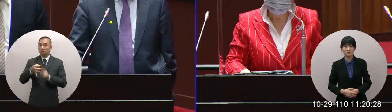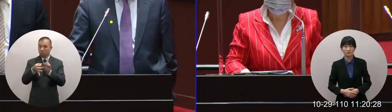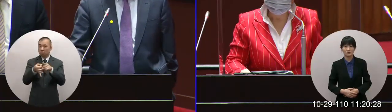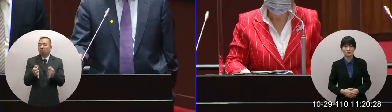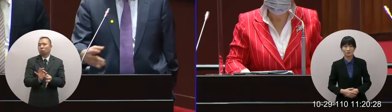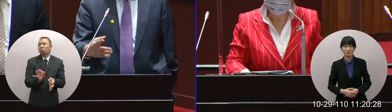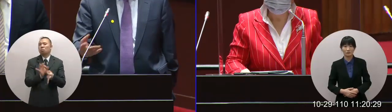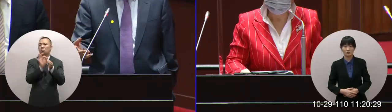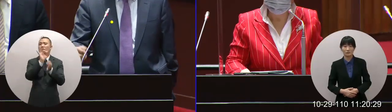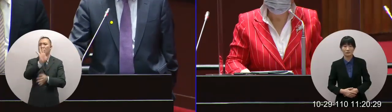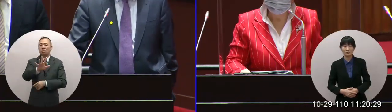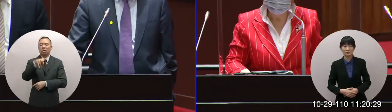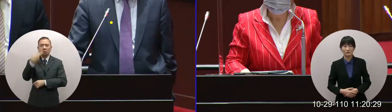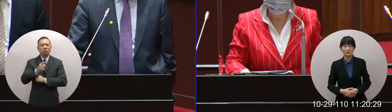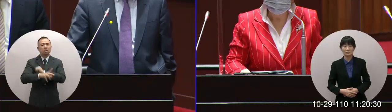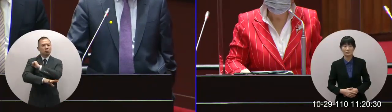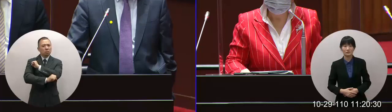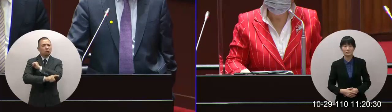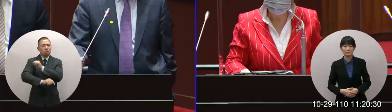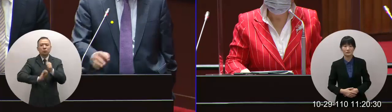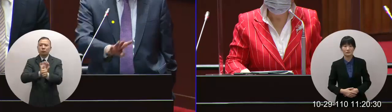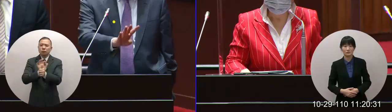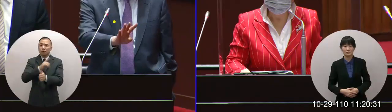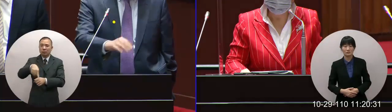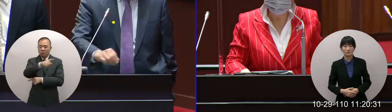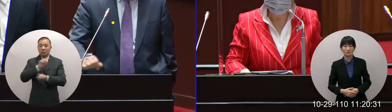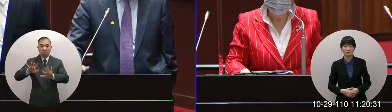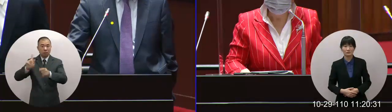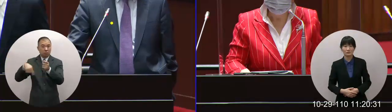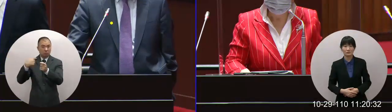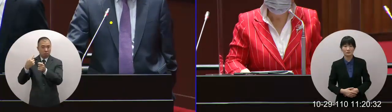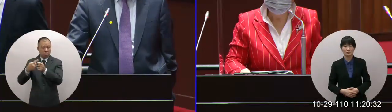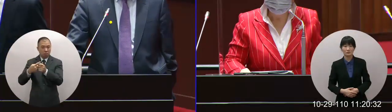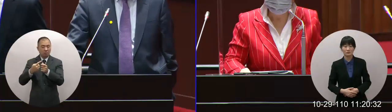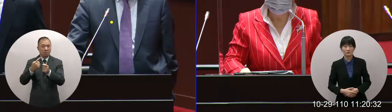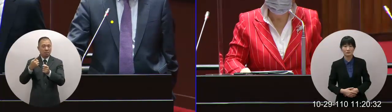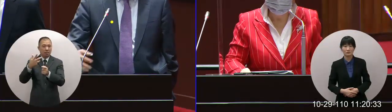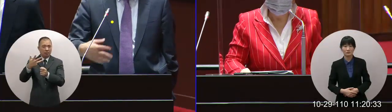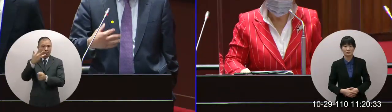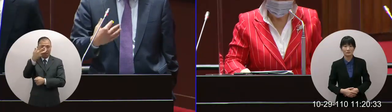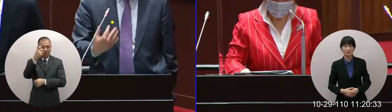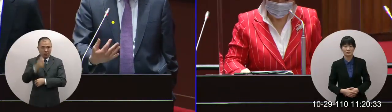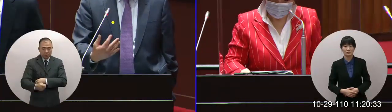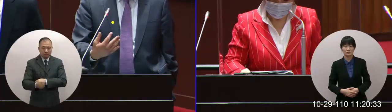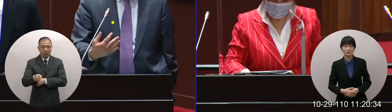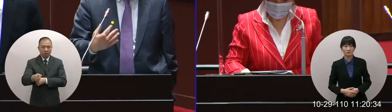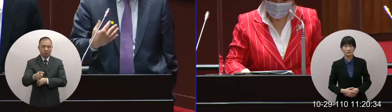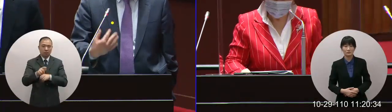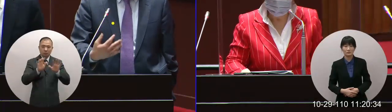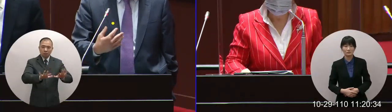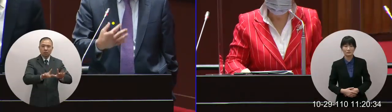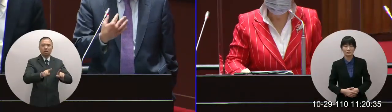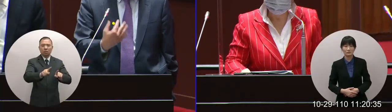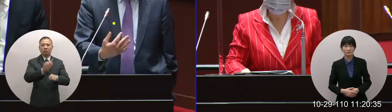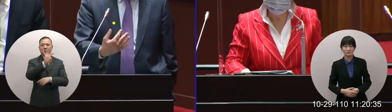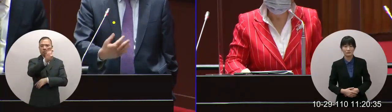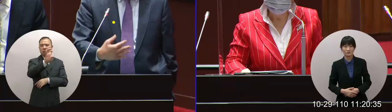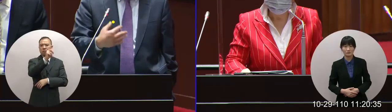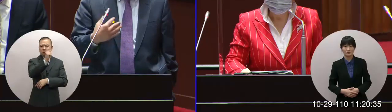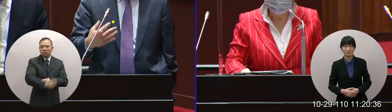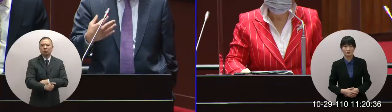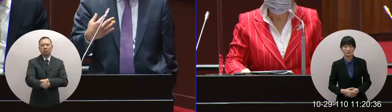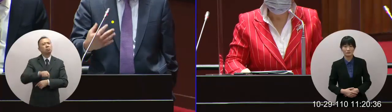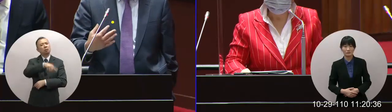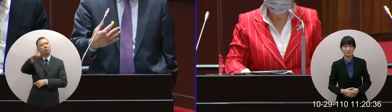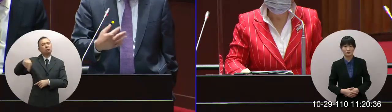列，对于基层去年我们编列了8亿，今年我们编列了40亿。好，所以我们有看到大家的一个辛苦，